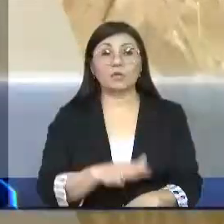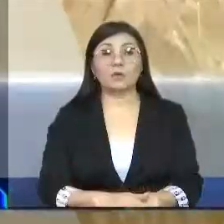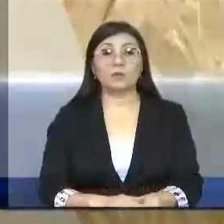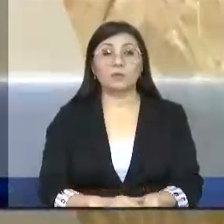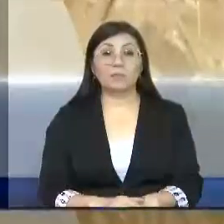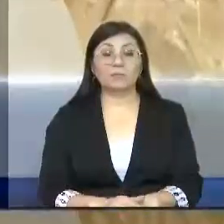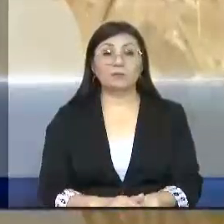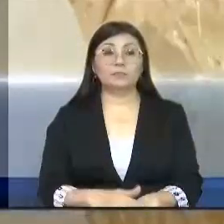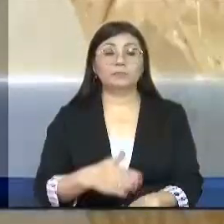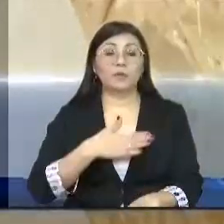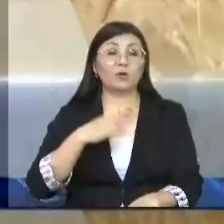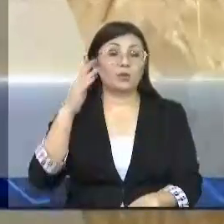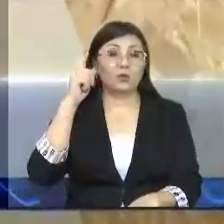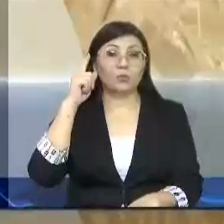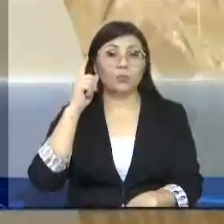попробовать. Тоже думали,